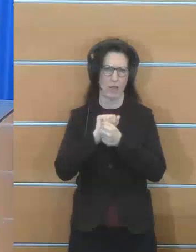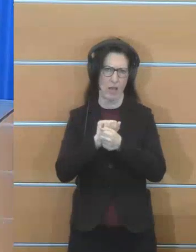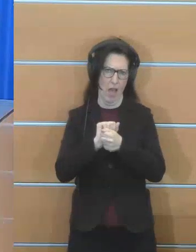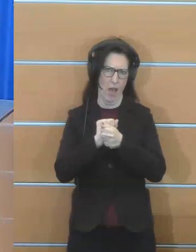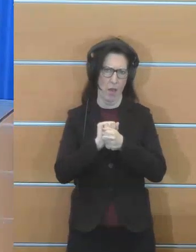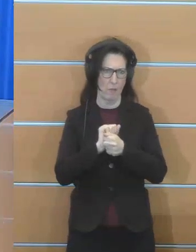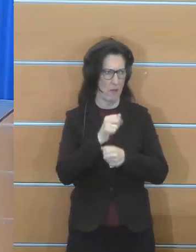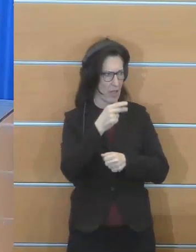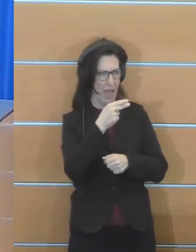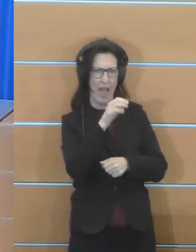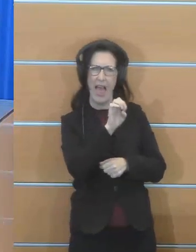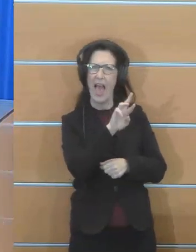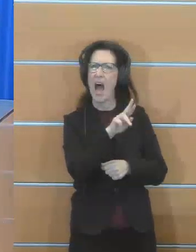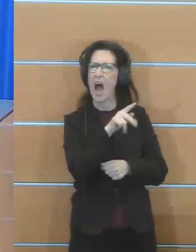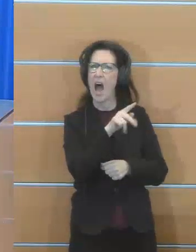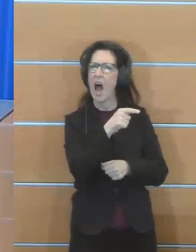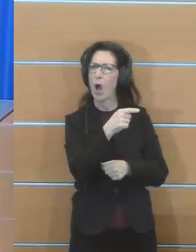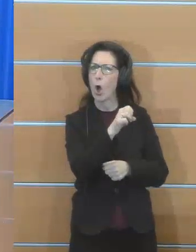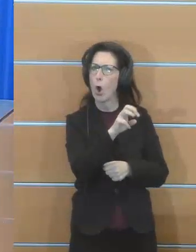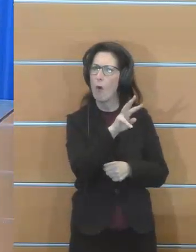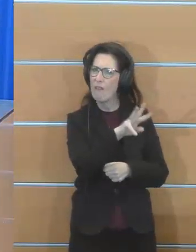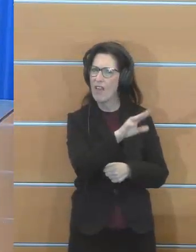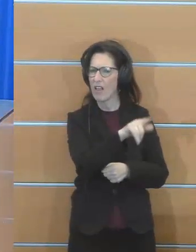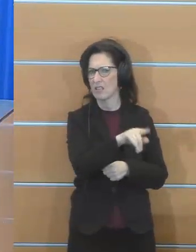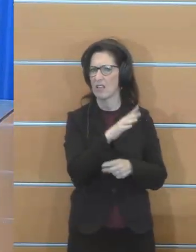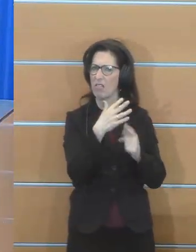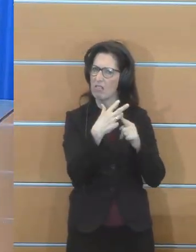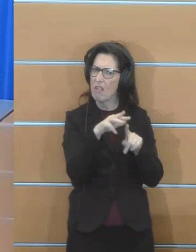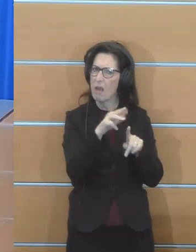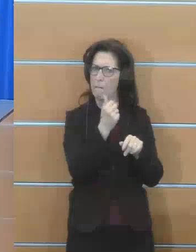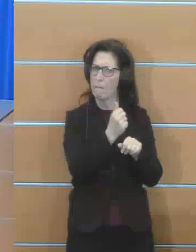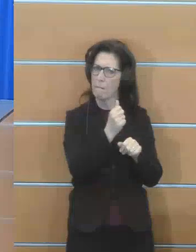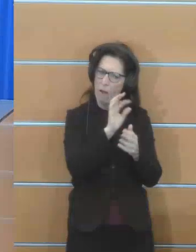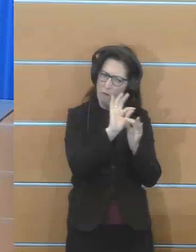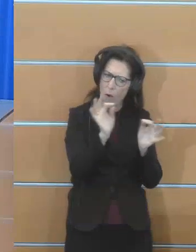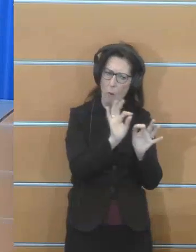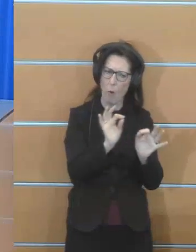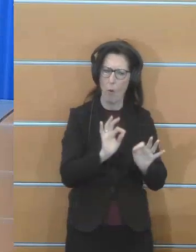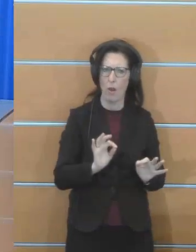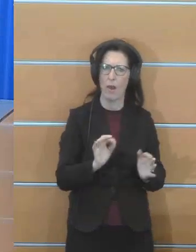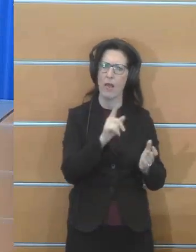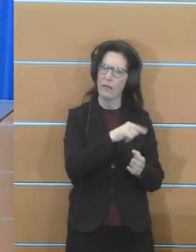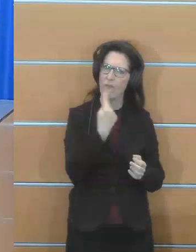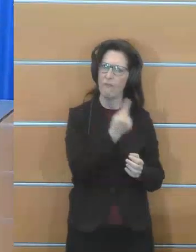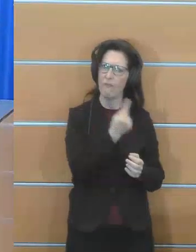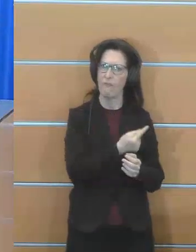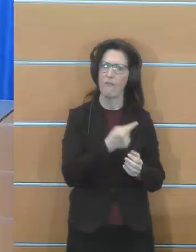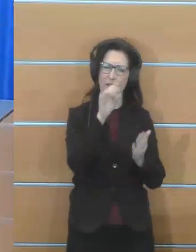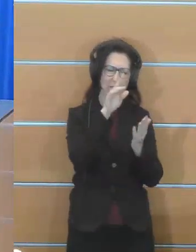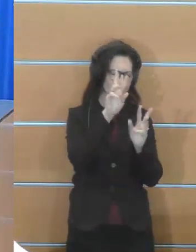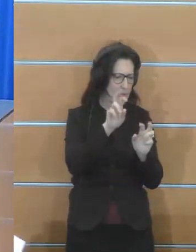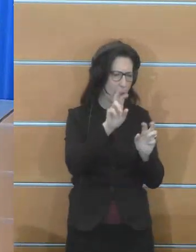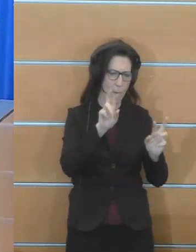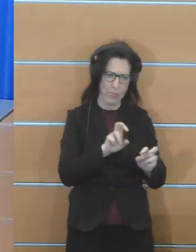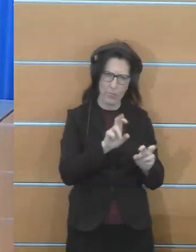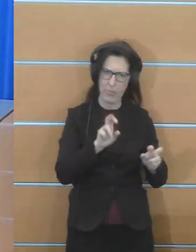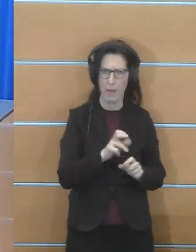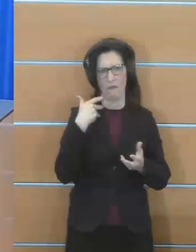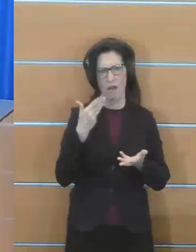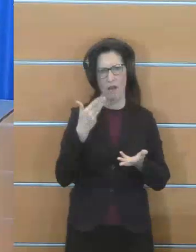hergericht und sein Team formuliert haben mit den Punkten die wir in die Verhandlung gegangen sind und stellen sie sich